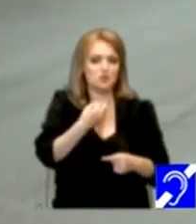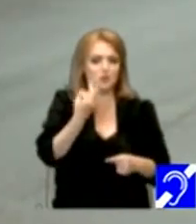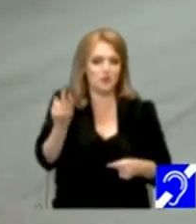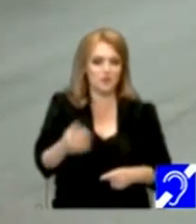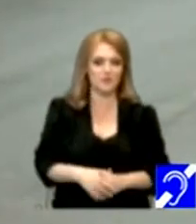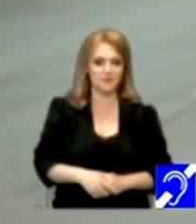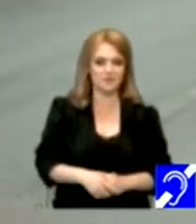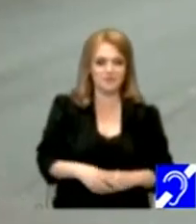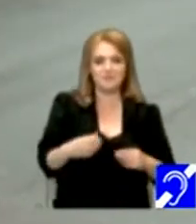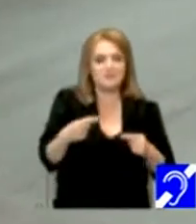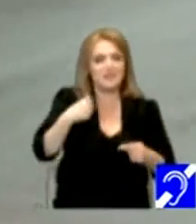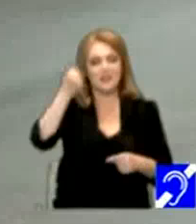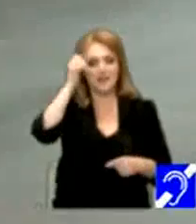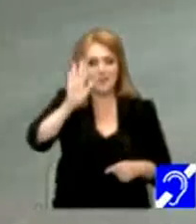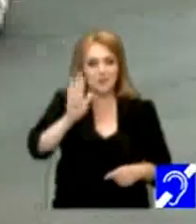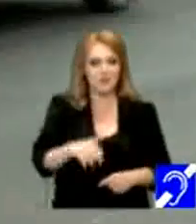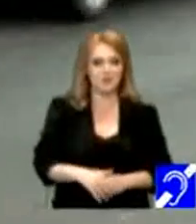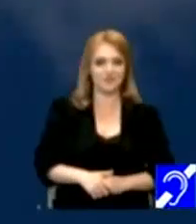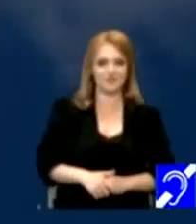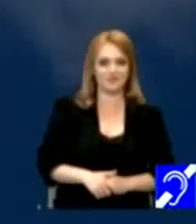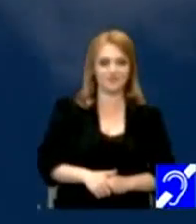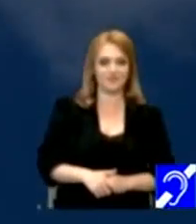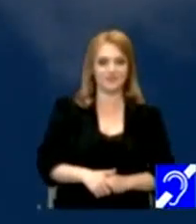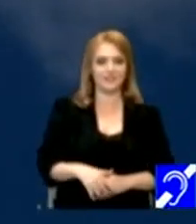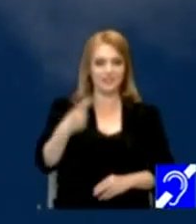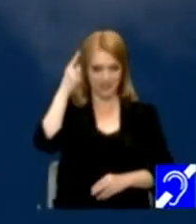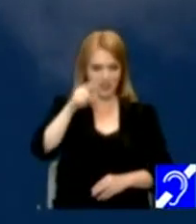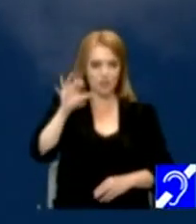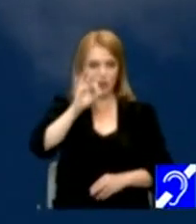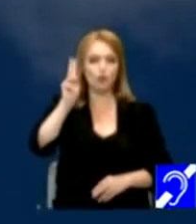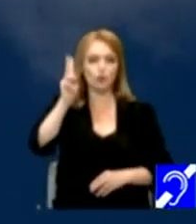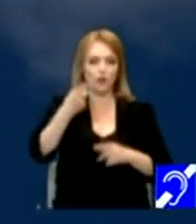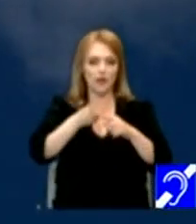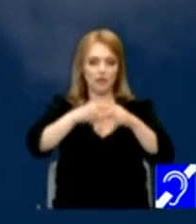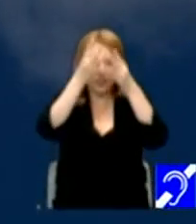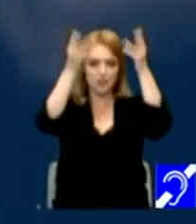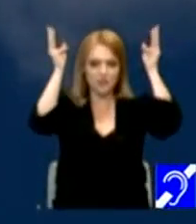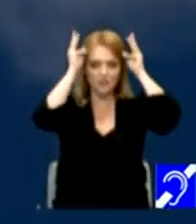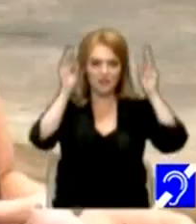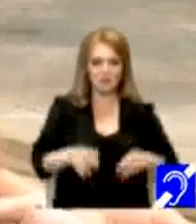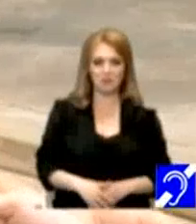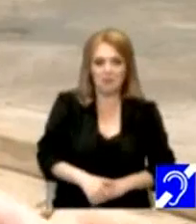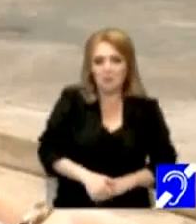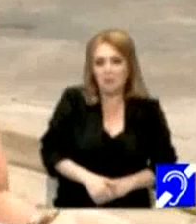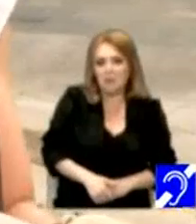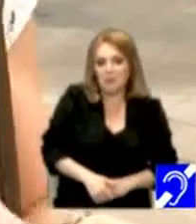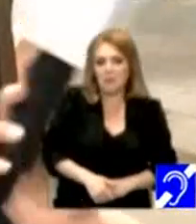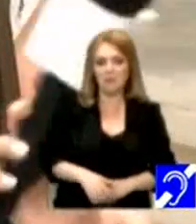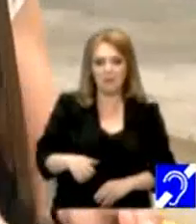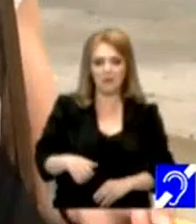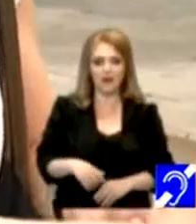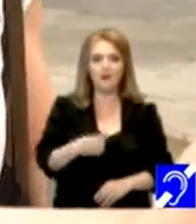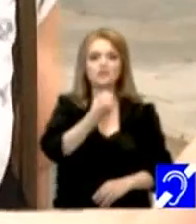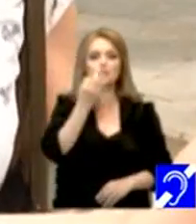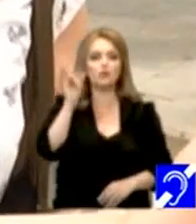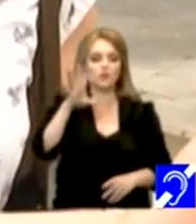Nu știu anume câte. Nu țin minte din istorie. Ce mai cunoaște despre el? Ce mai cunoaște Ștefan cel Mare? Câte